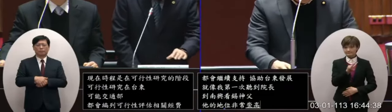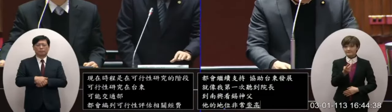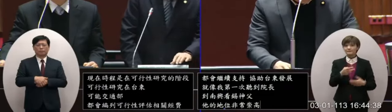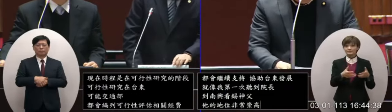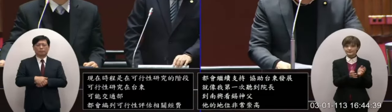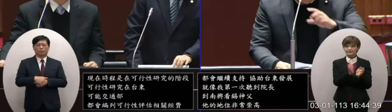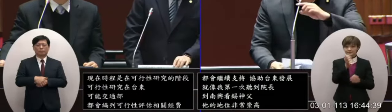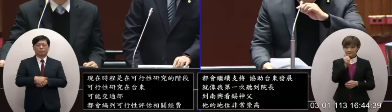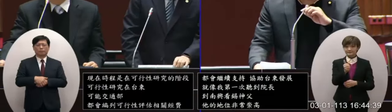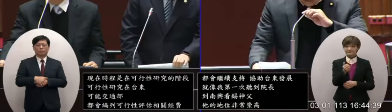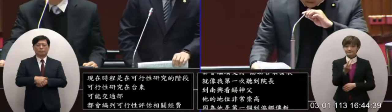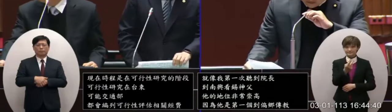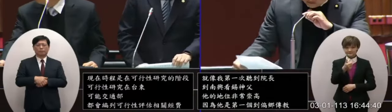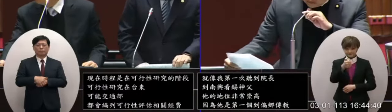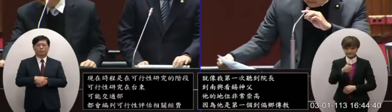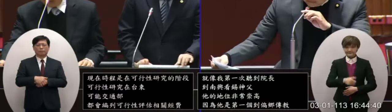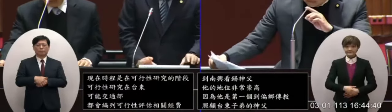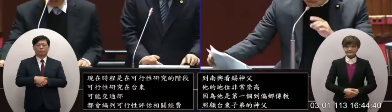长。